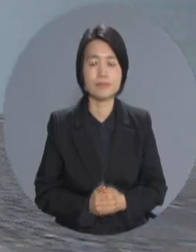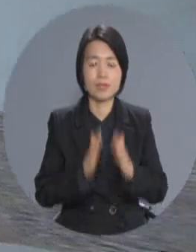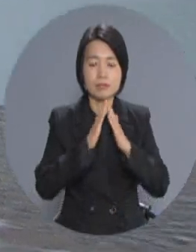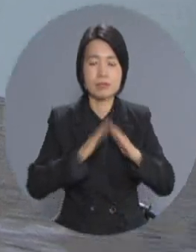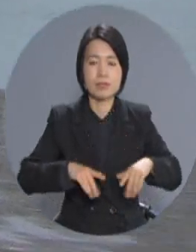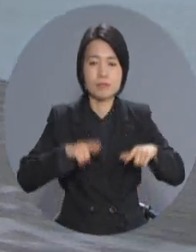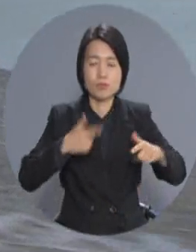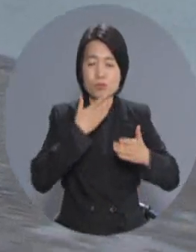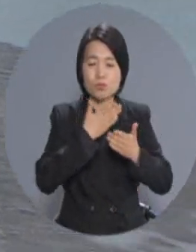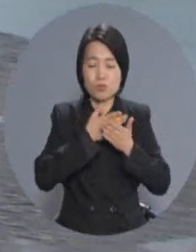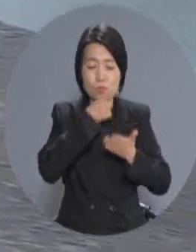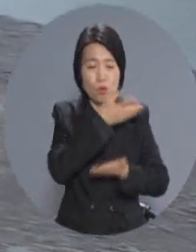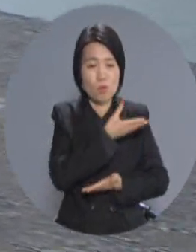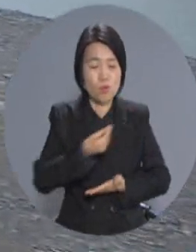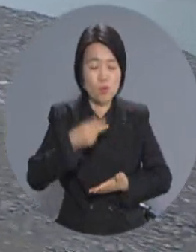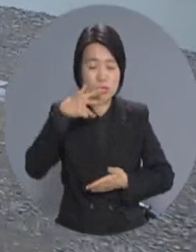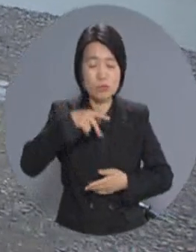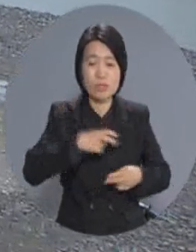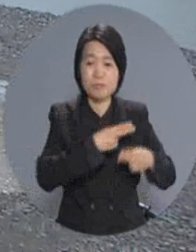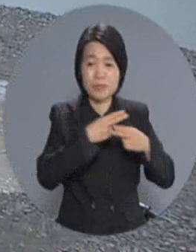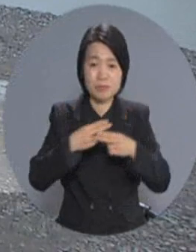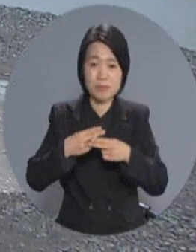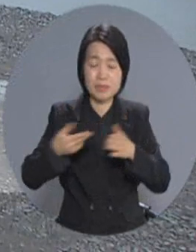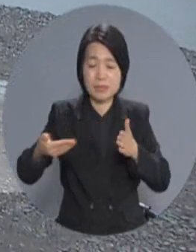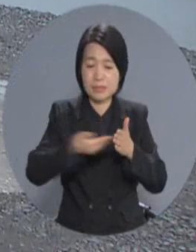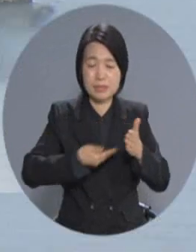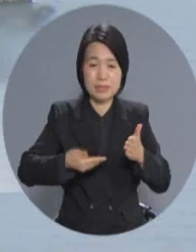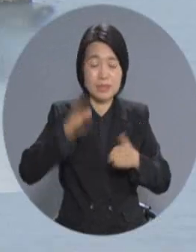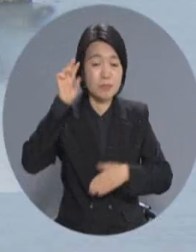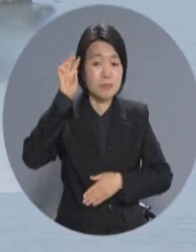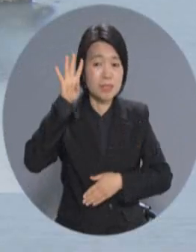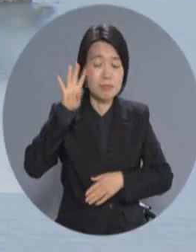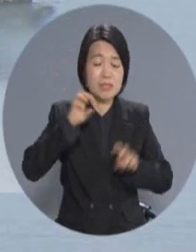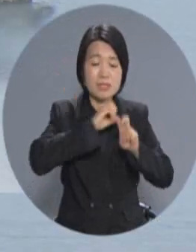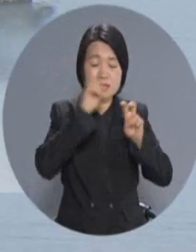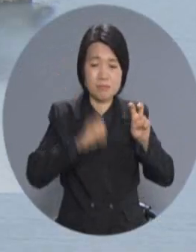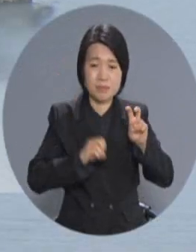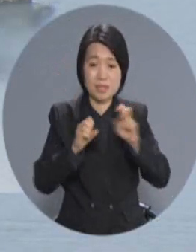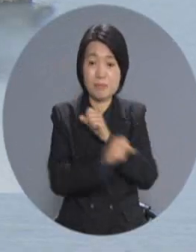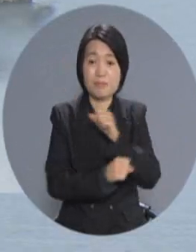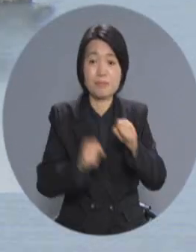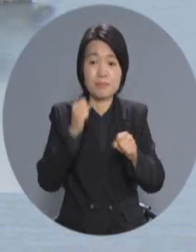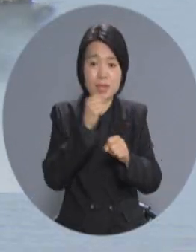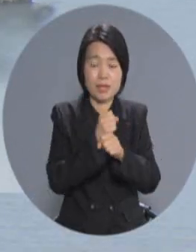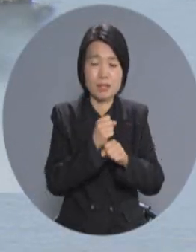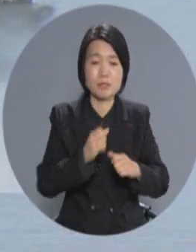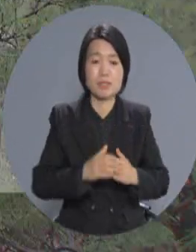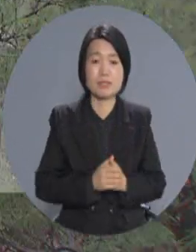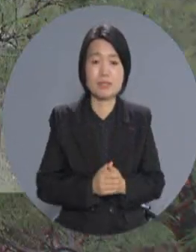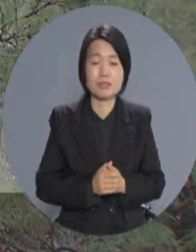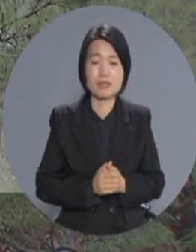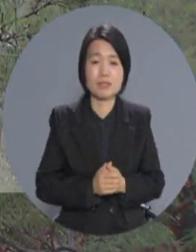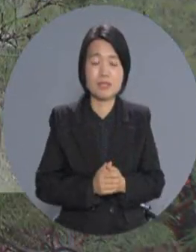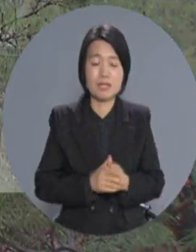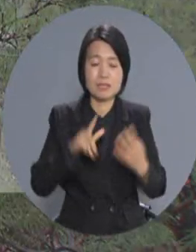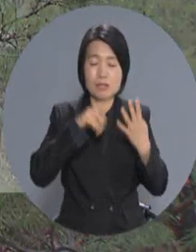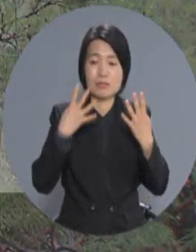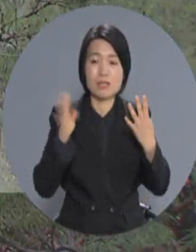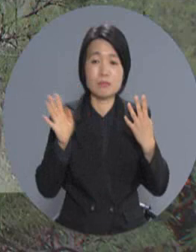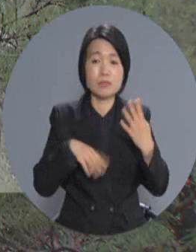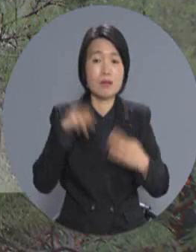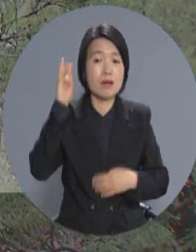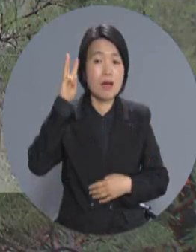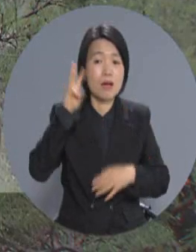전남 지역 주요 식수원인 주암댐 저수율이 34일 만에 20%대를 회복했습니다. 지난 4일부터